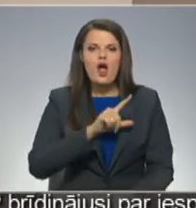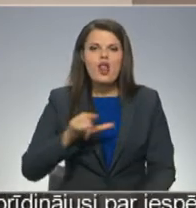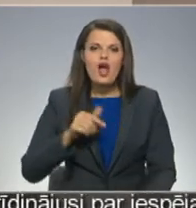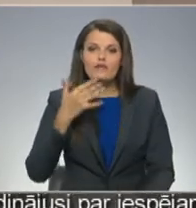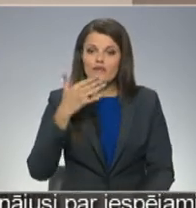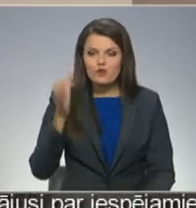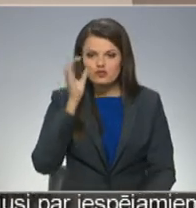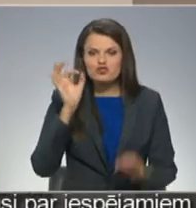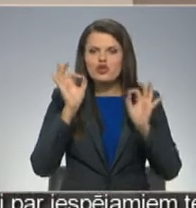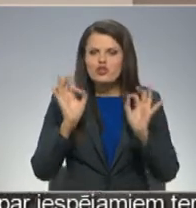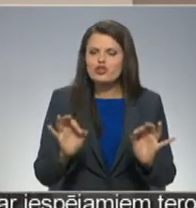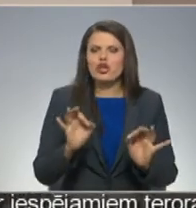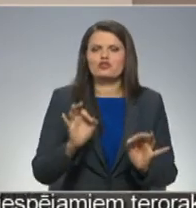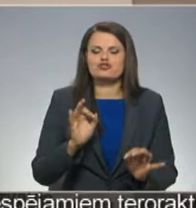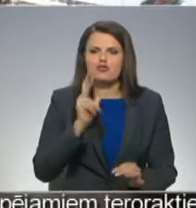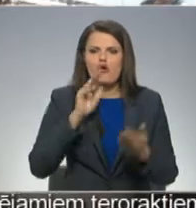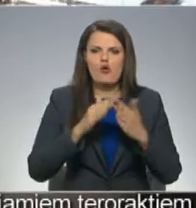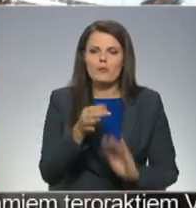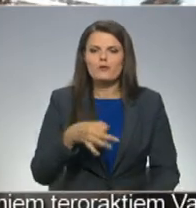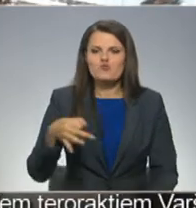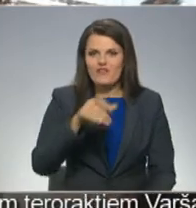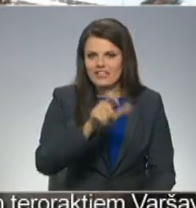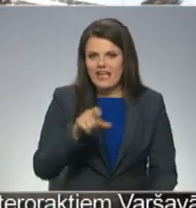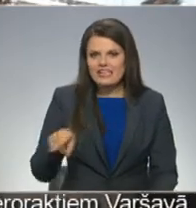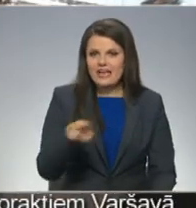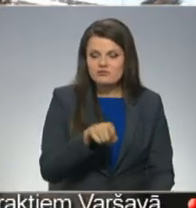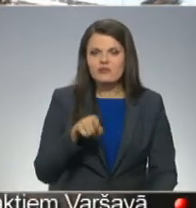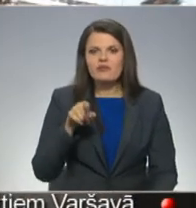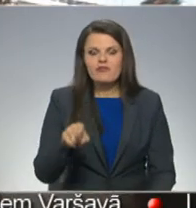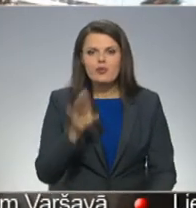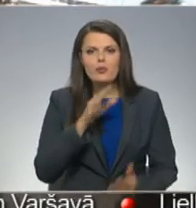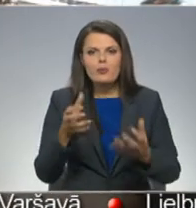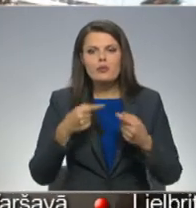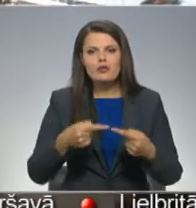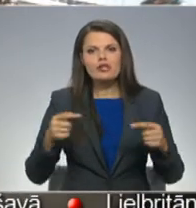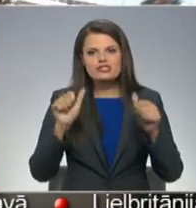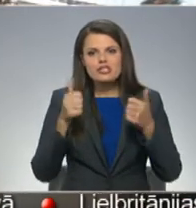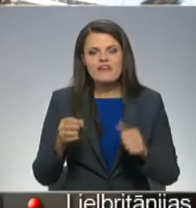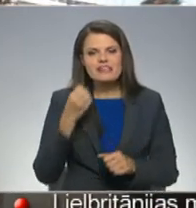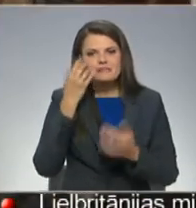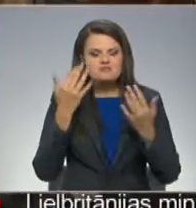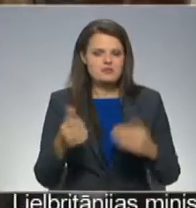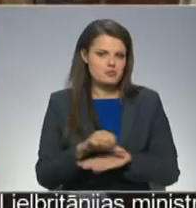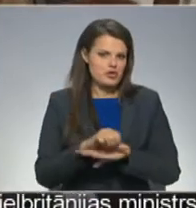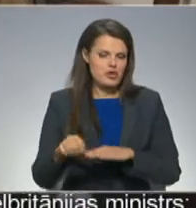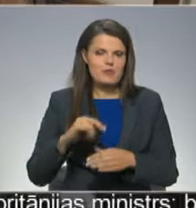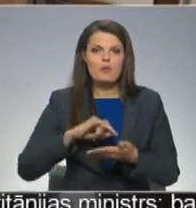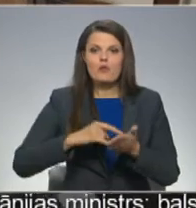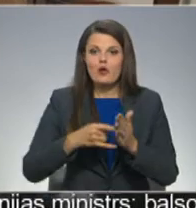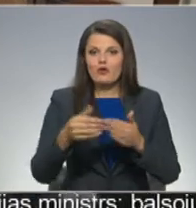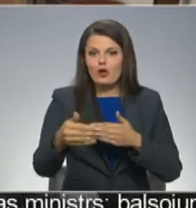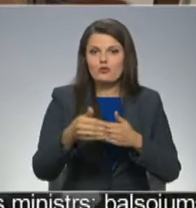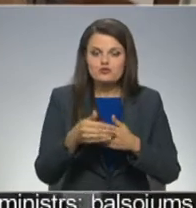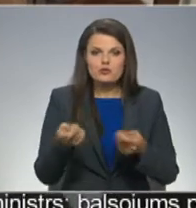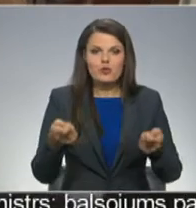zināšanas tieši Daugavpils novada iedzīvotājiem, jo viņu pieeja dažāda veida izglītības pasākumiem ir ierobežota. Projekts tuvojas noslēguma